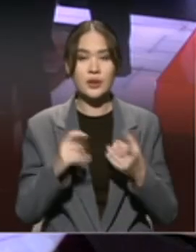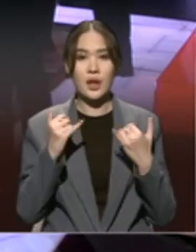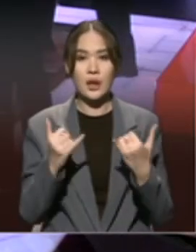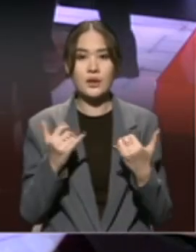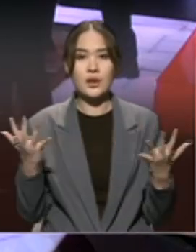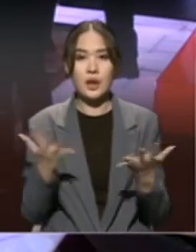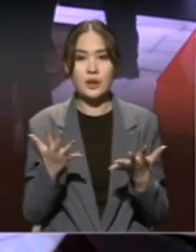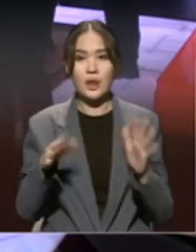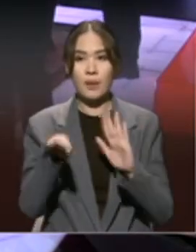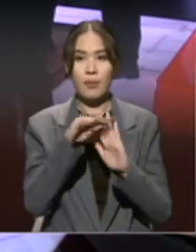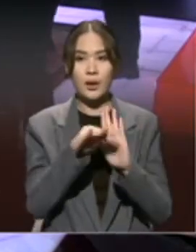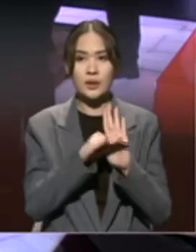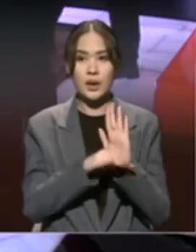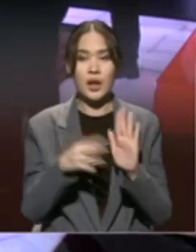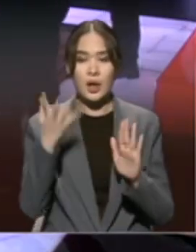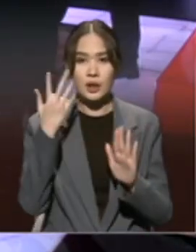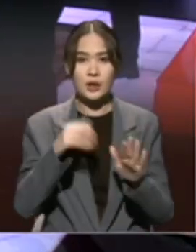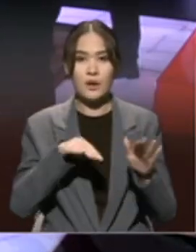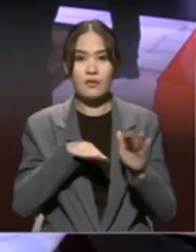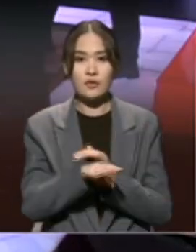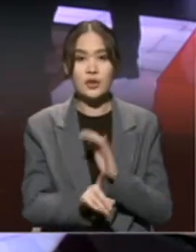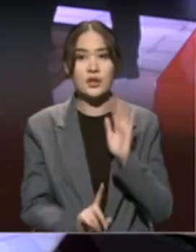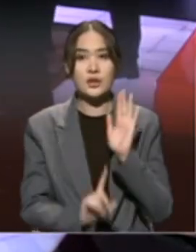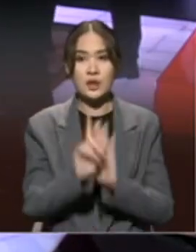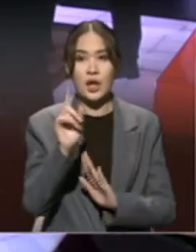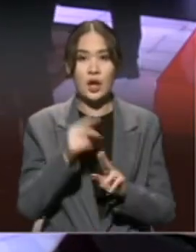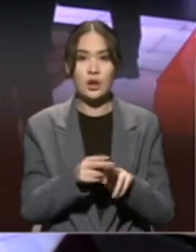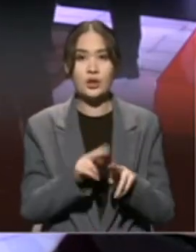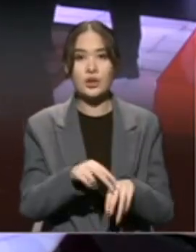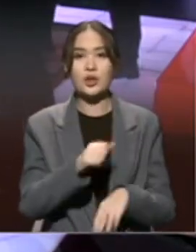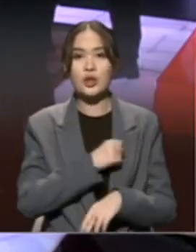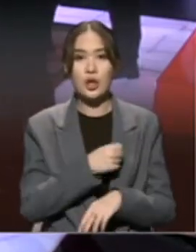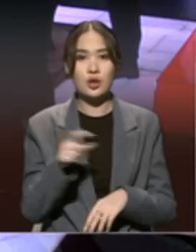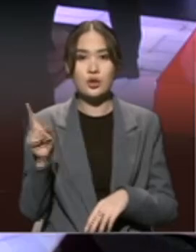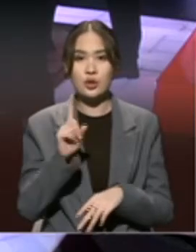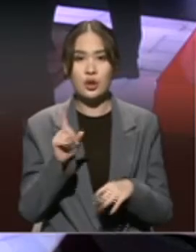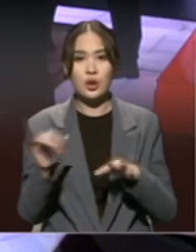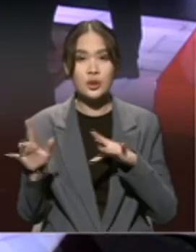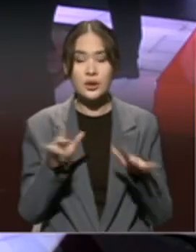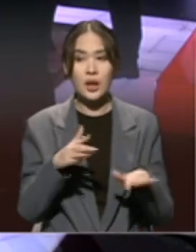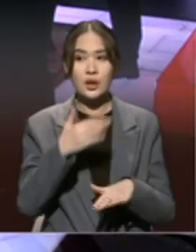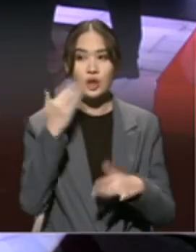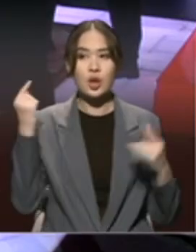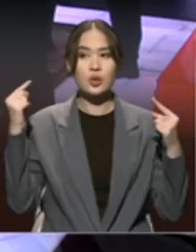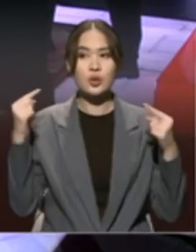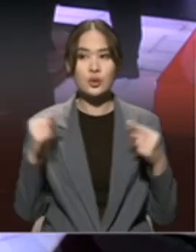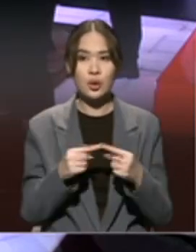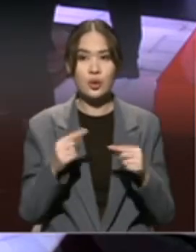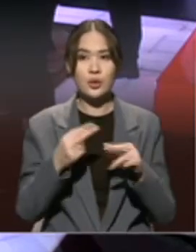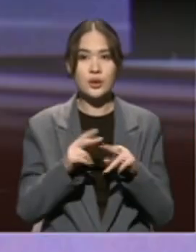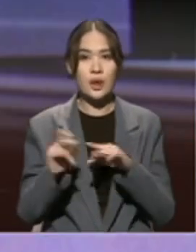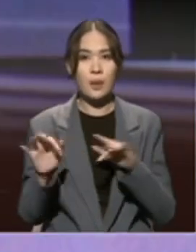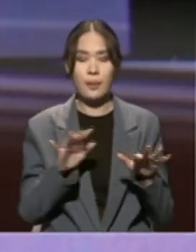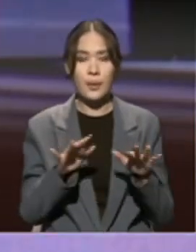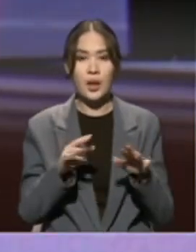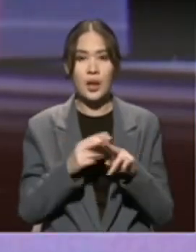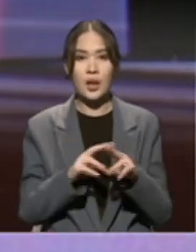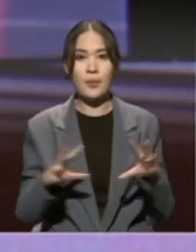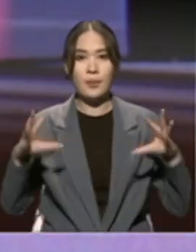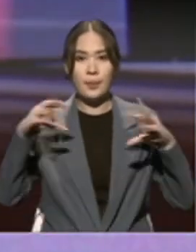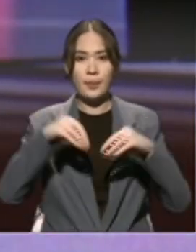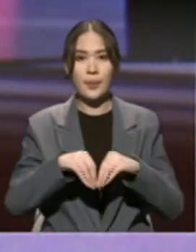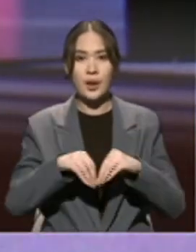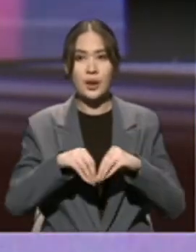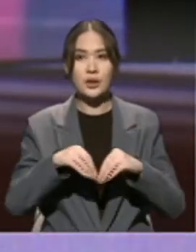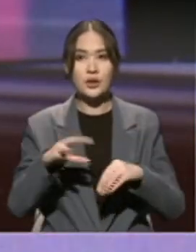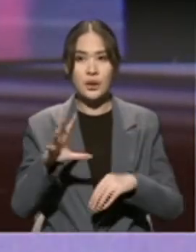қандай да бір бағдарлама шыққан кезде соның бізде өкінішке қарай бір несі жоқ. нақты талаптары, жүйелері бір немқұрайлы бір талаптар